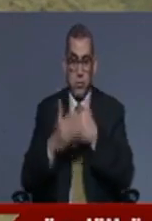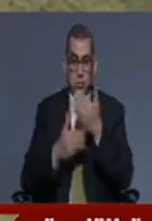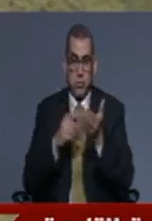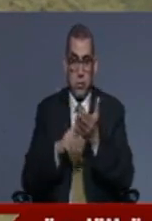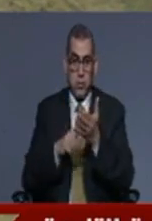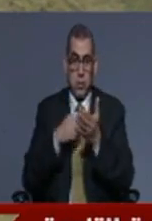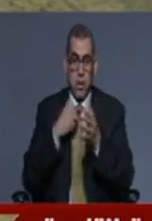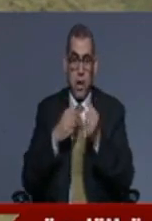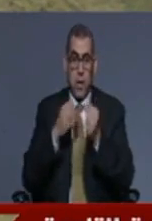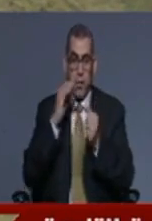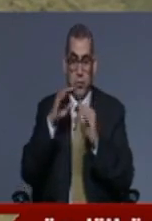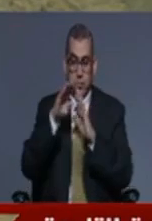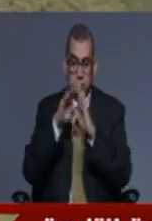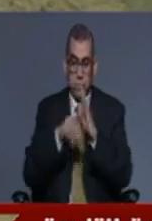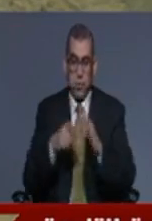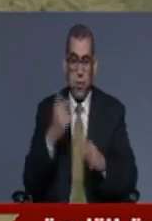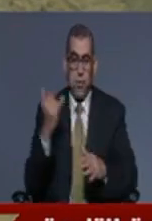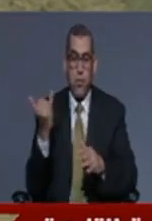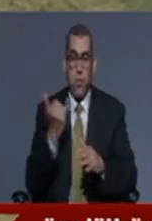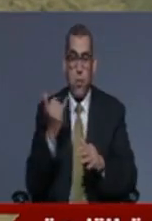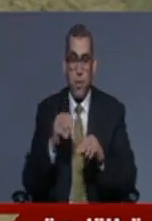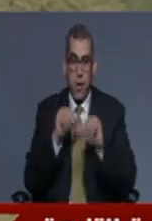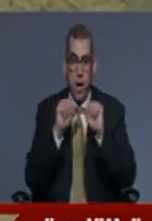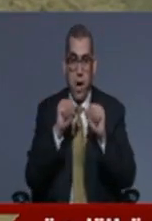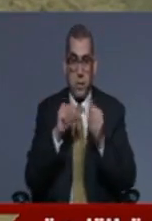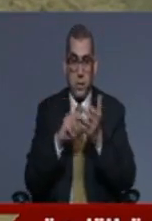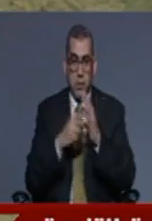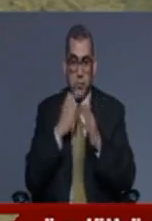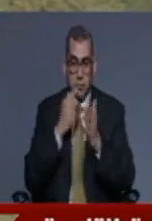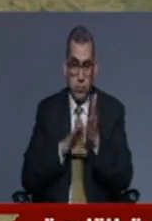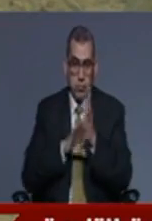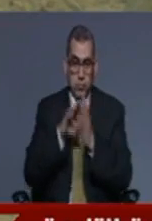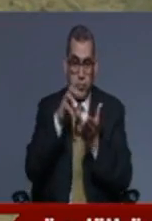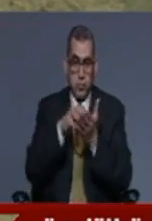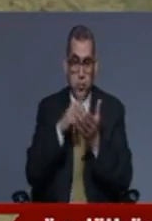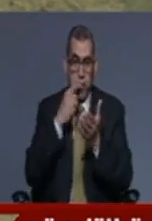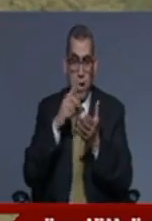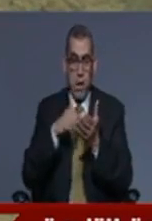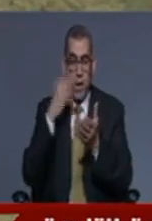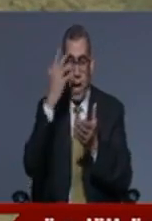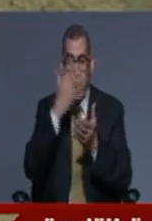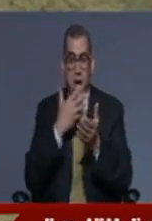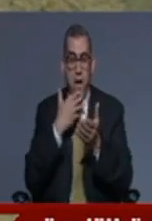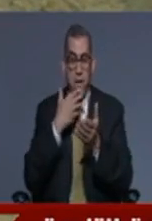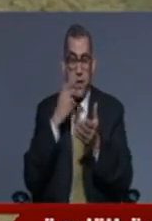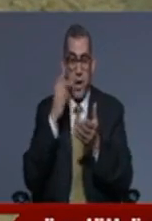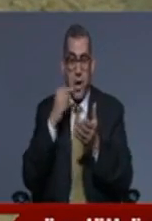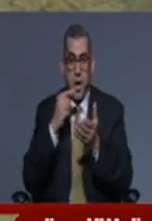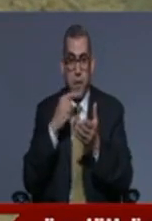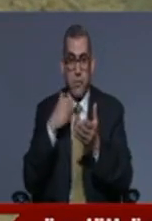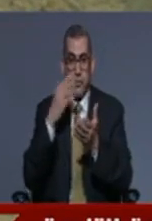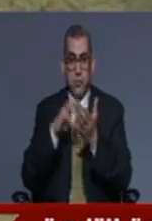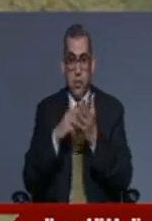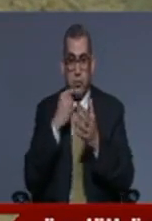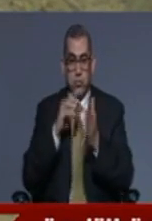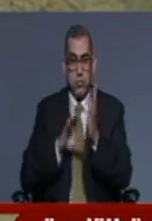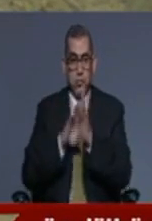نعي اهتماما خاصا نحو قمة أفريقيا المناخية الأولى من نوعها في